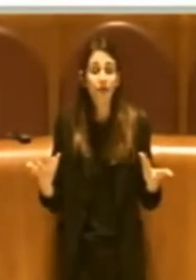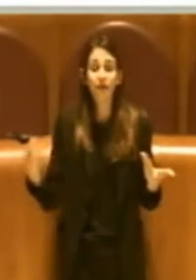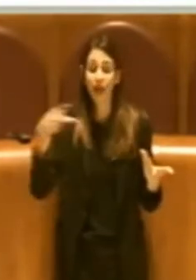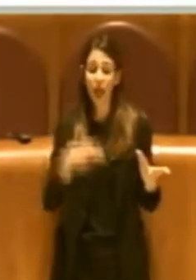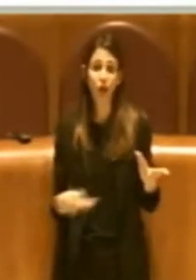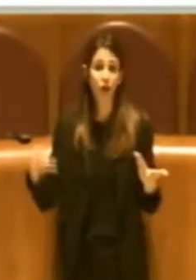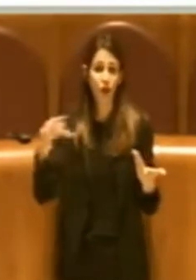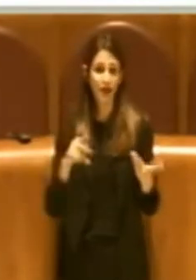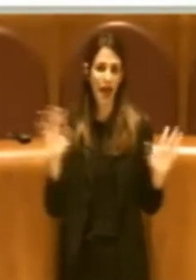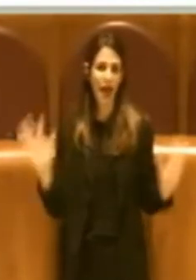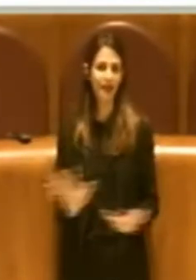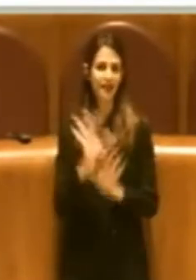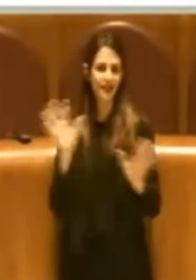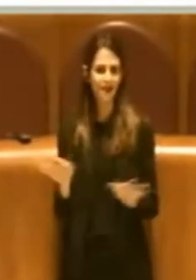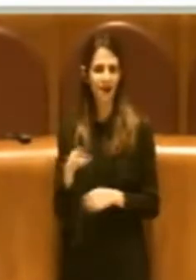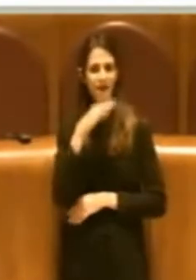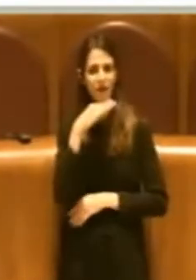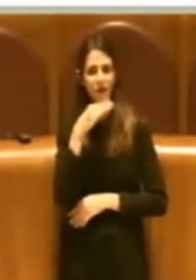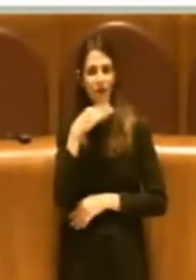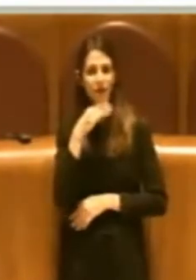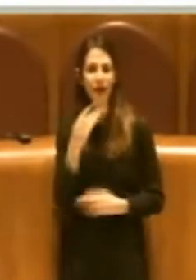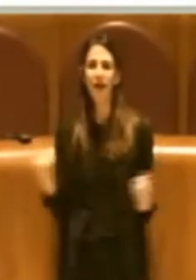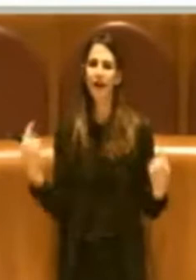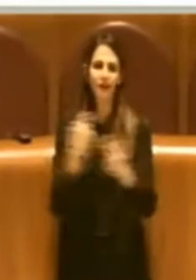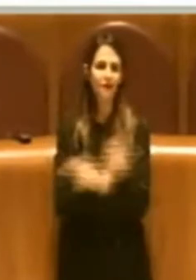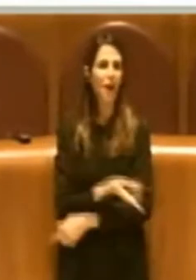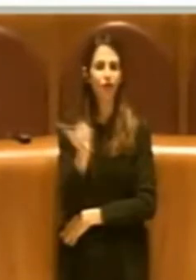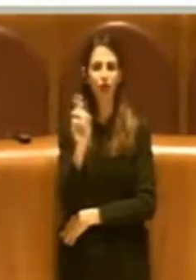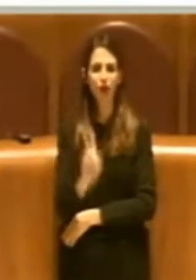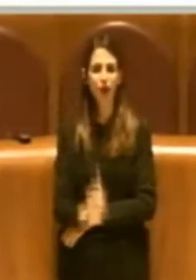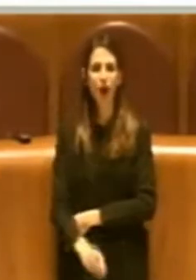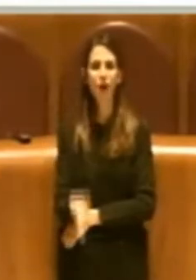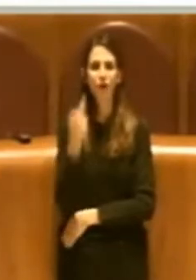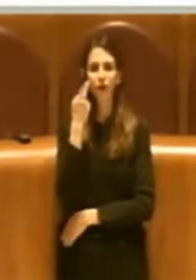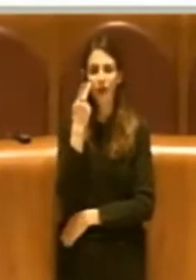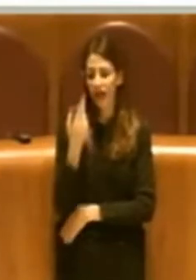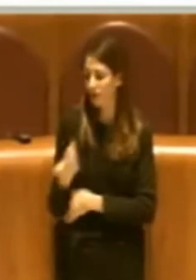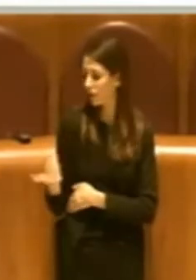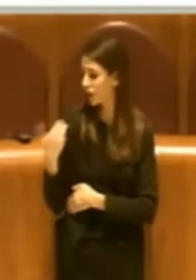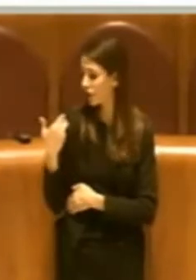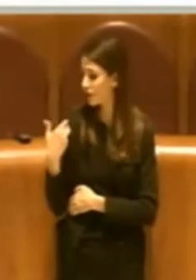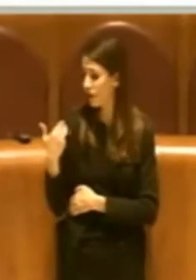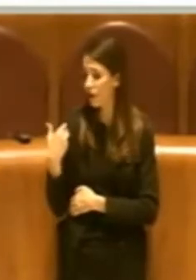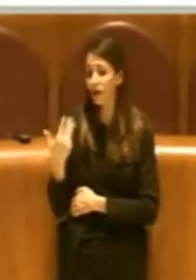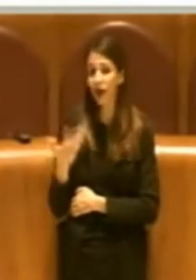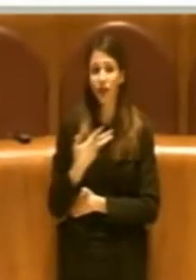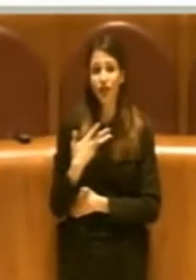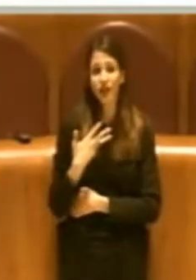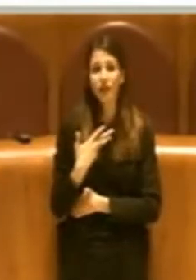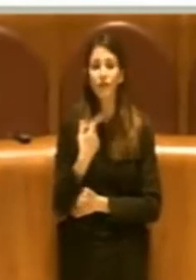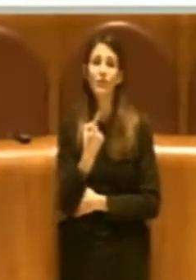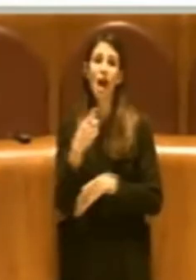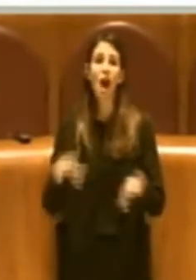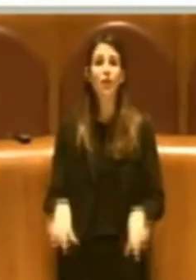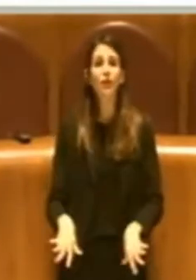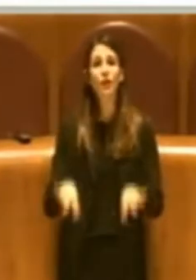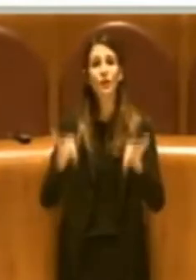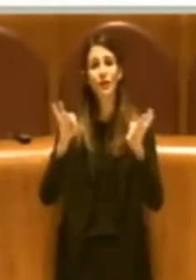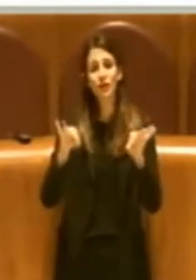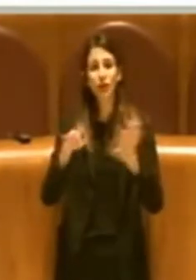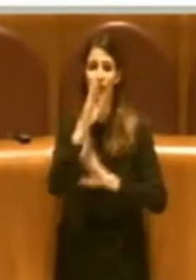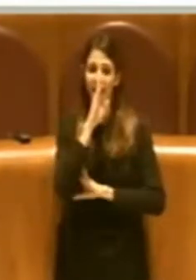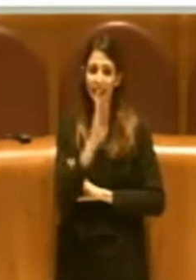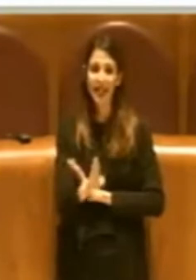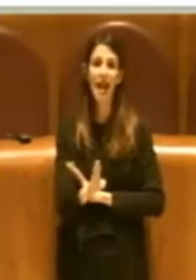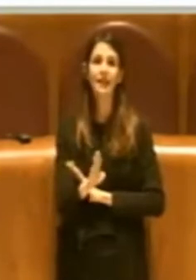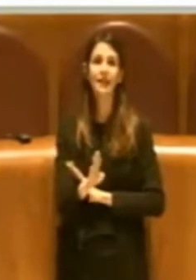sembrava essere stato sufficiente, si procede invece negli ultimi tempi a procedere con una sospensione, direttamente una